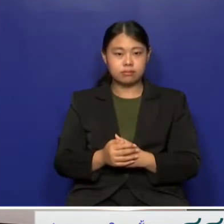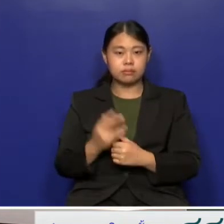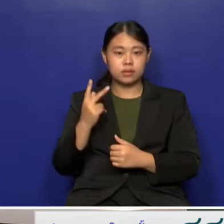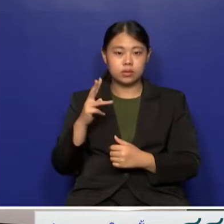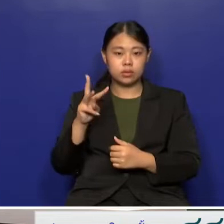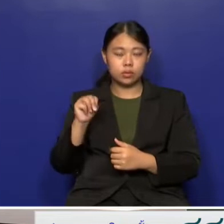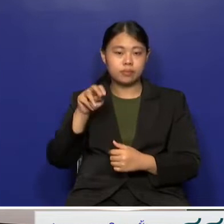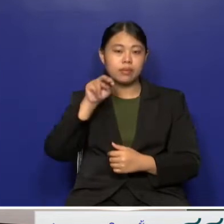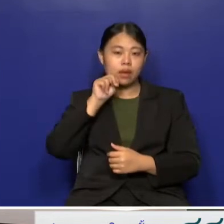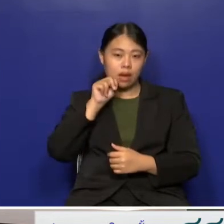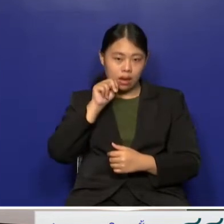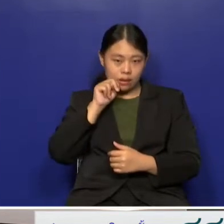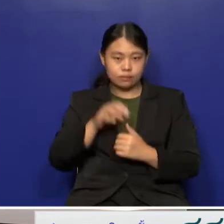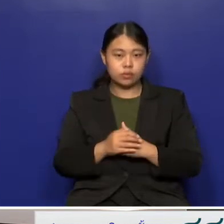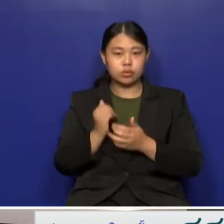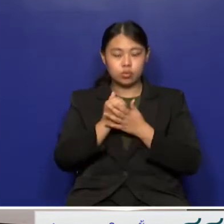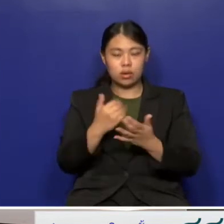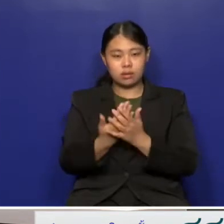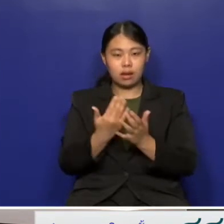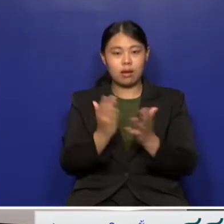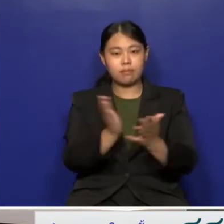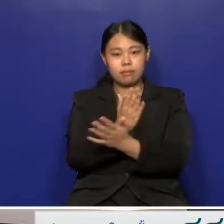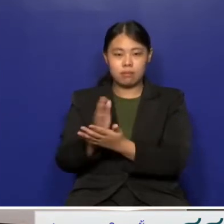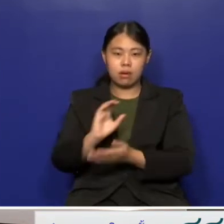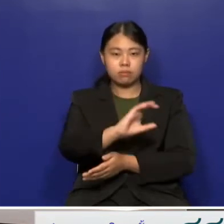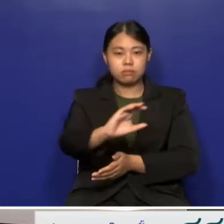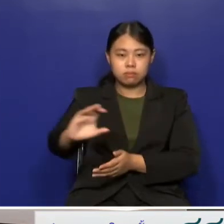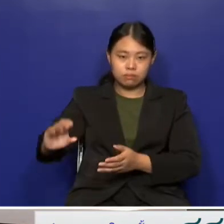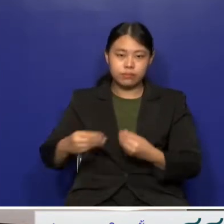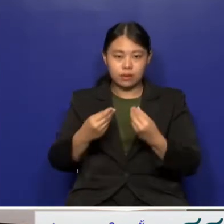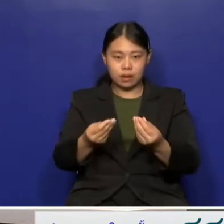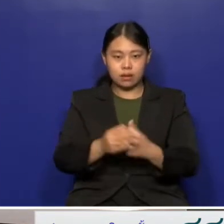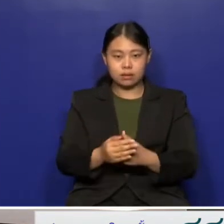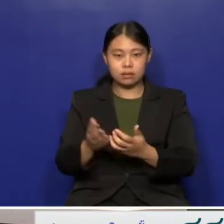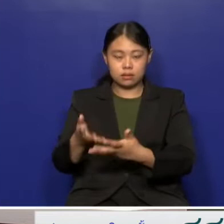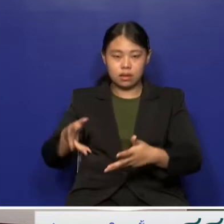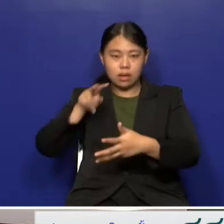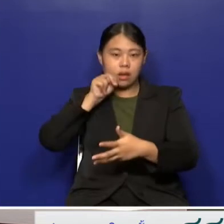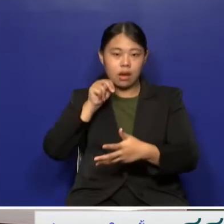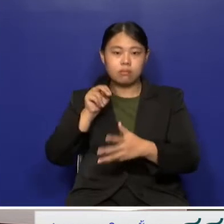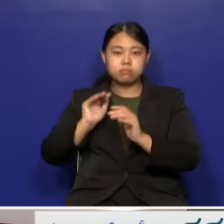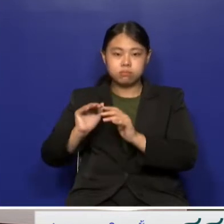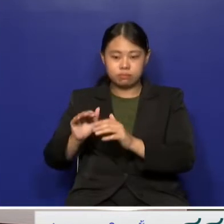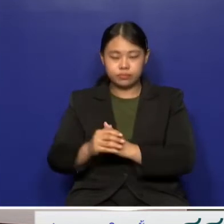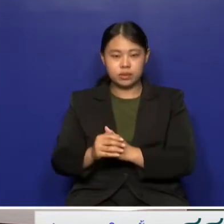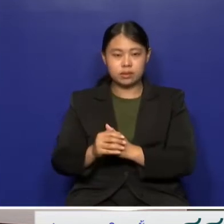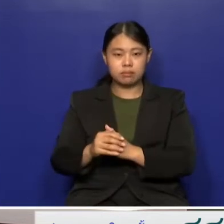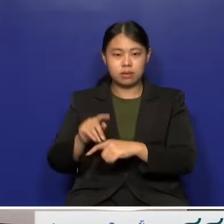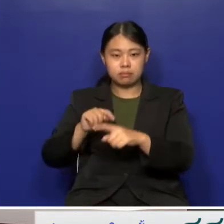ฝากไปด้วยนะครัว่า aç้วยจัสรกปมาณลงมาเพื่ดูแลด้ครัตอนนี้อ่เก็นดก่าวสามารใช้ได้เพีงแ่ไม่ään smoked